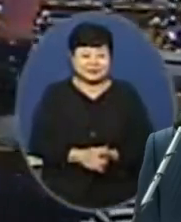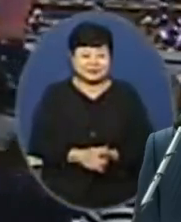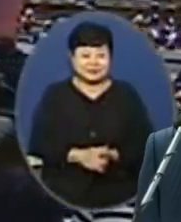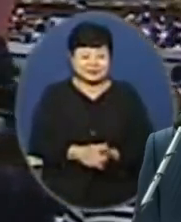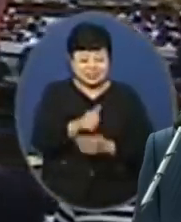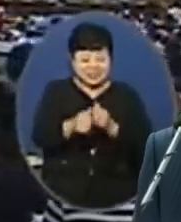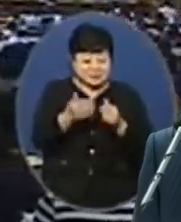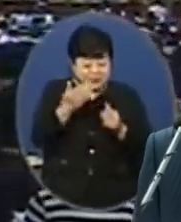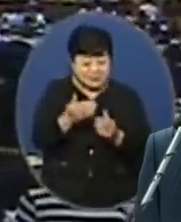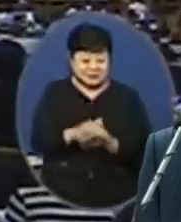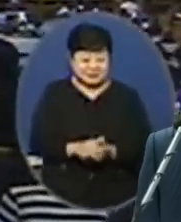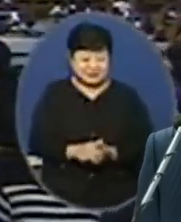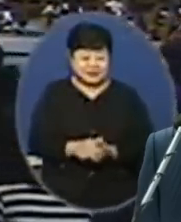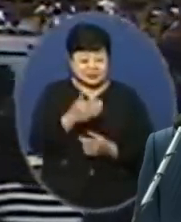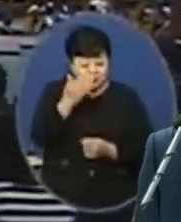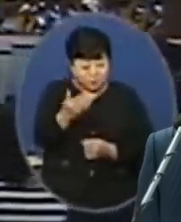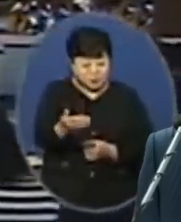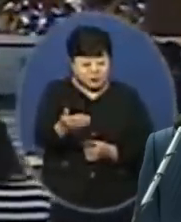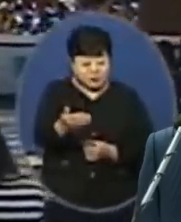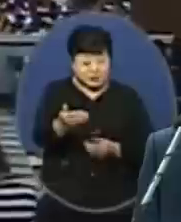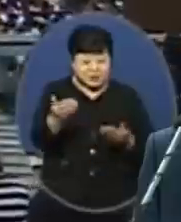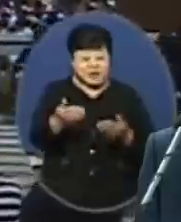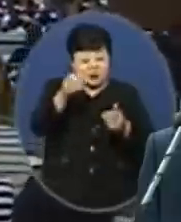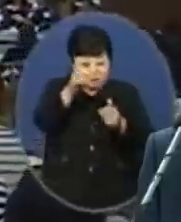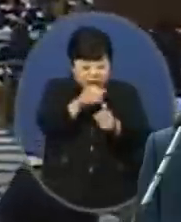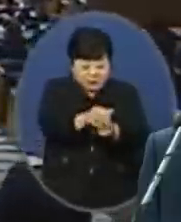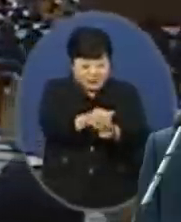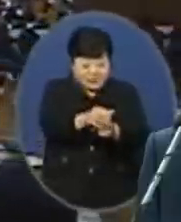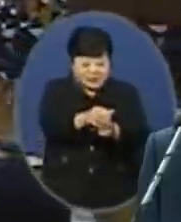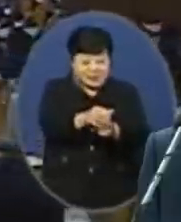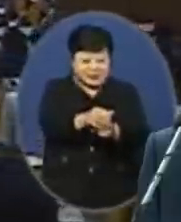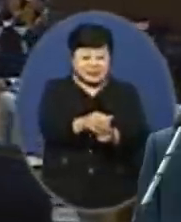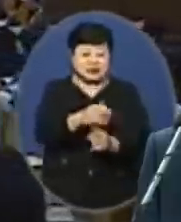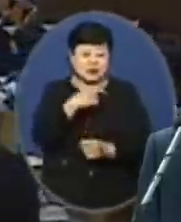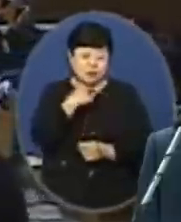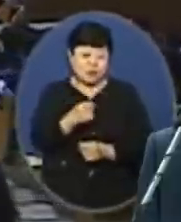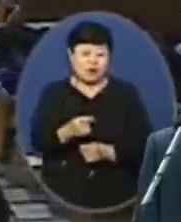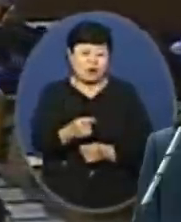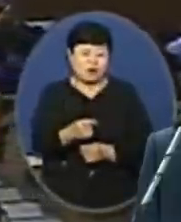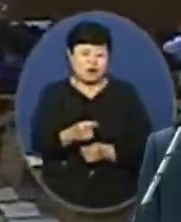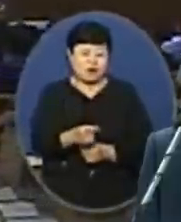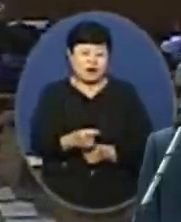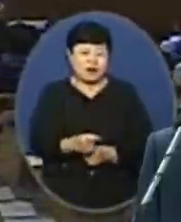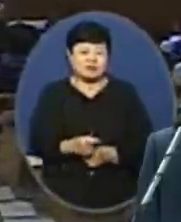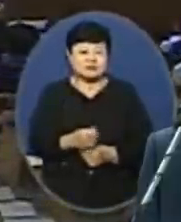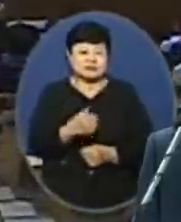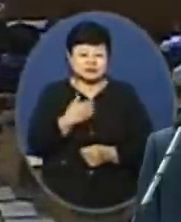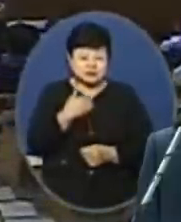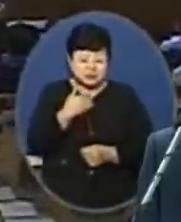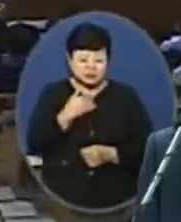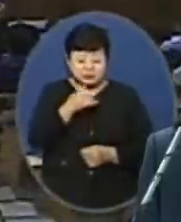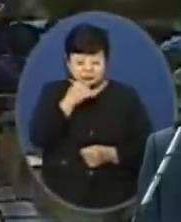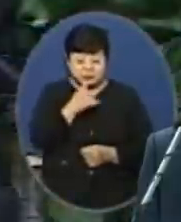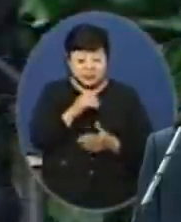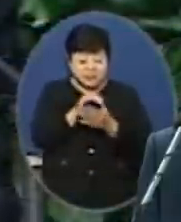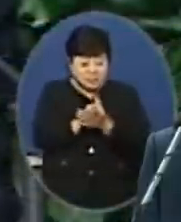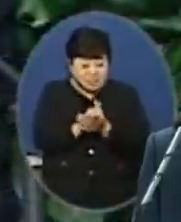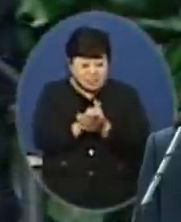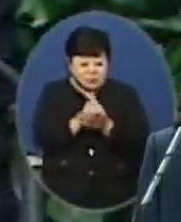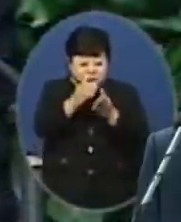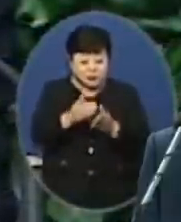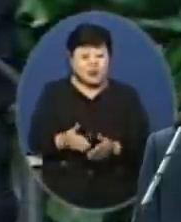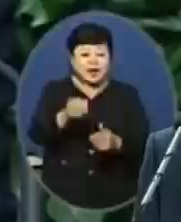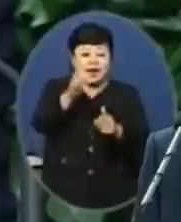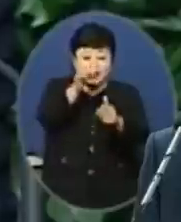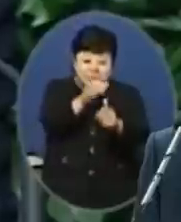보십시오. 하나님께서는 여러분이 일을 맡기기를 바라고 손을 내밀고 있는 것입니다. 어떻게 맡깁니까? 기도함으로 맡기는